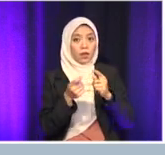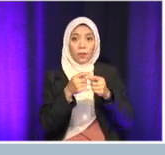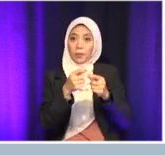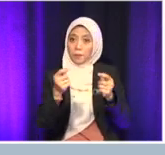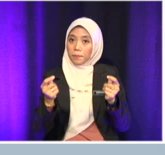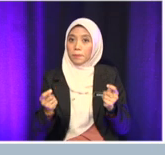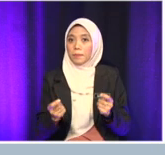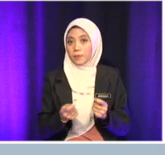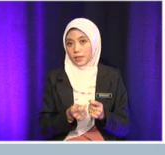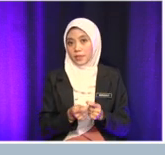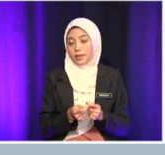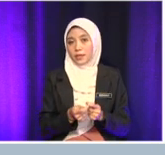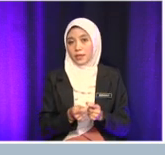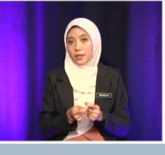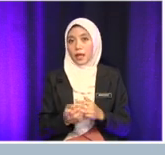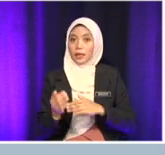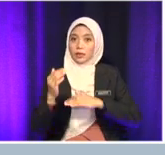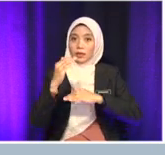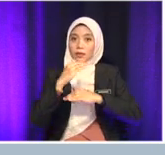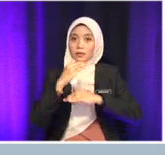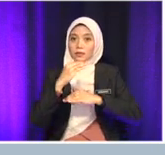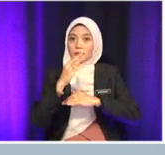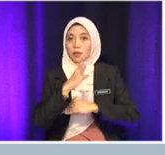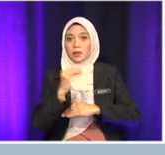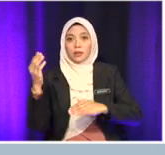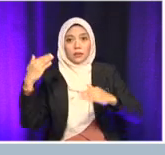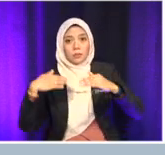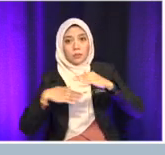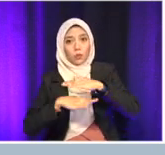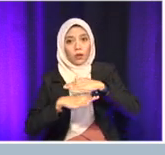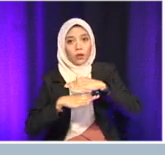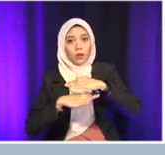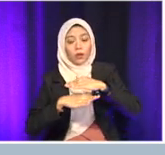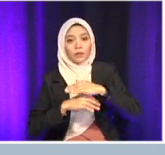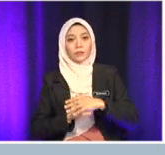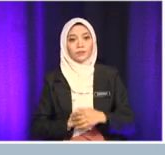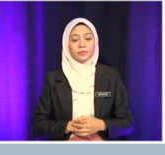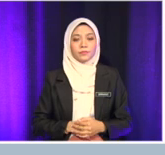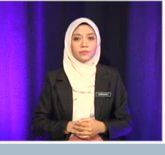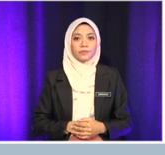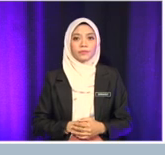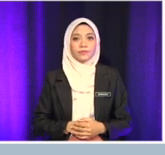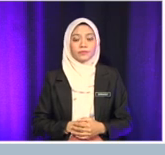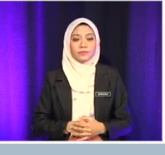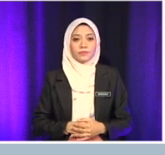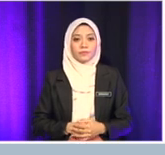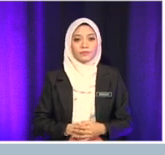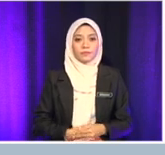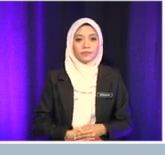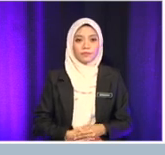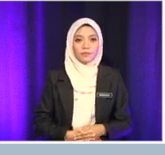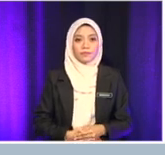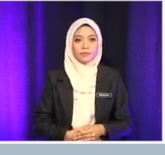numpuk satu Kak bawah dan naik ke atas Oke mana kalian yang negatif satu atas dah turun ke bawah